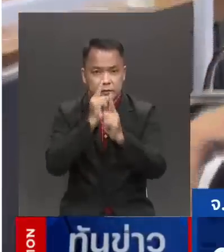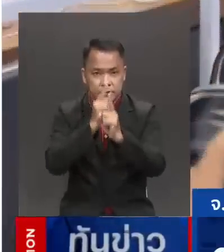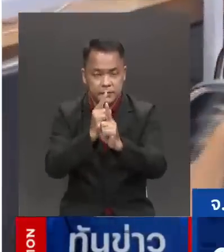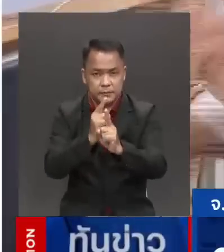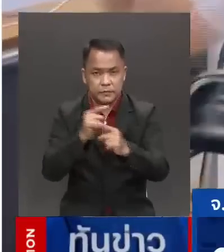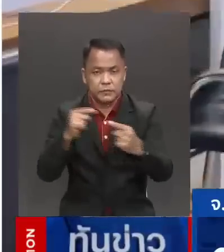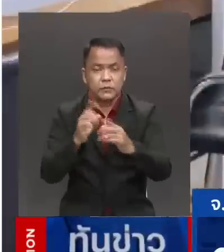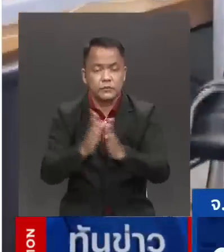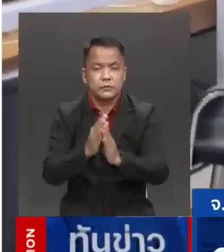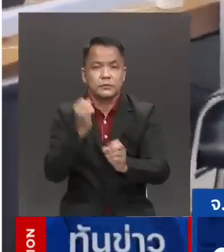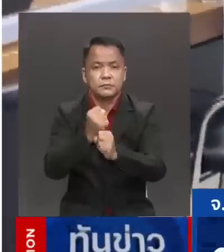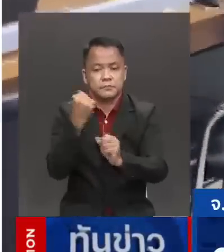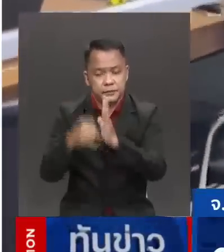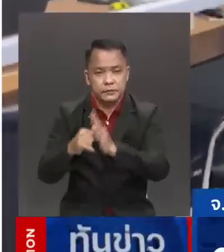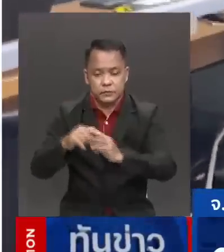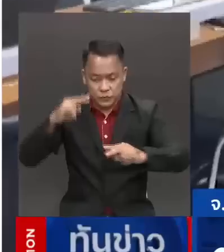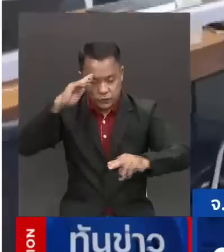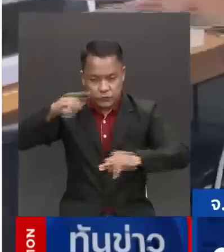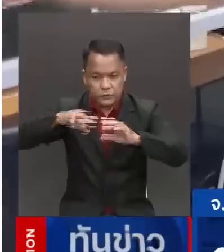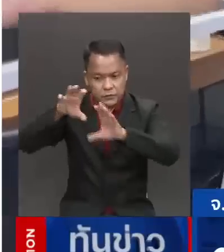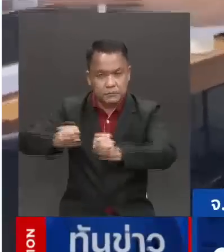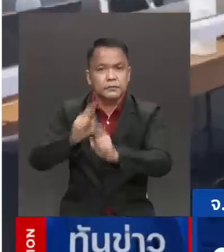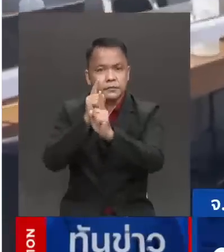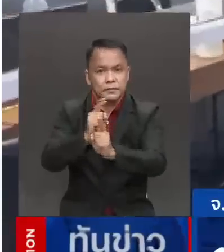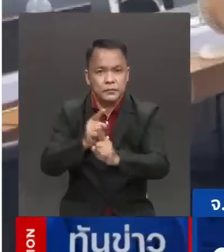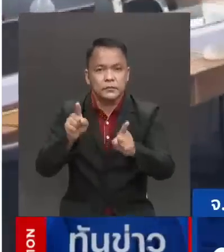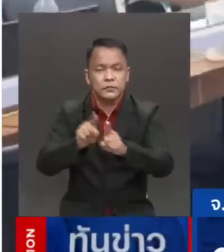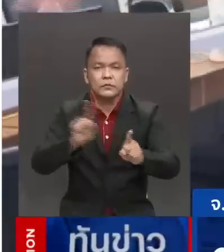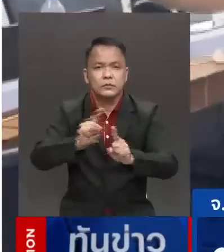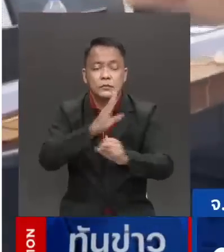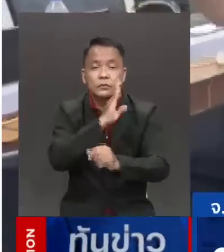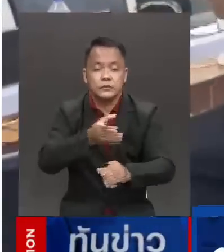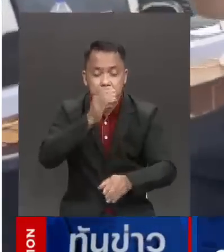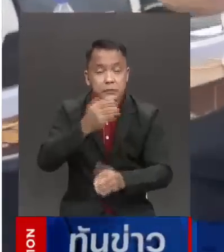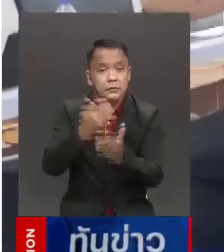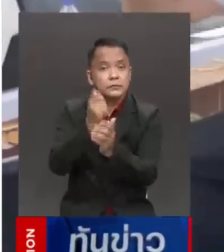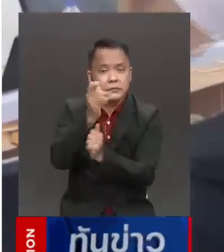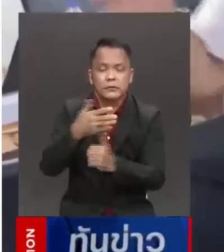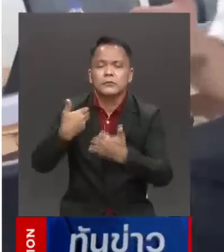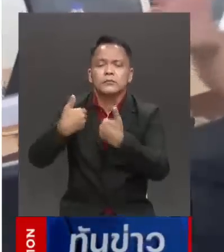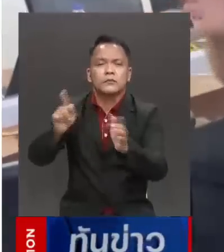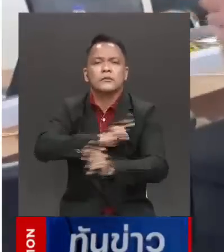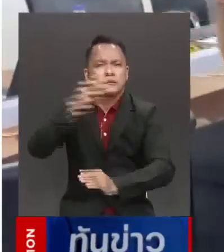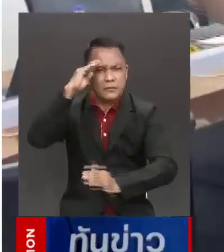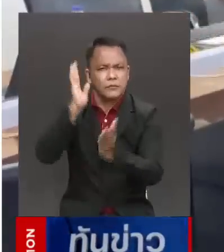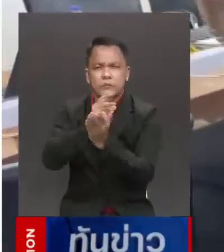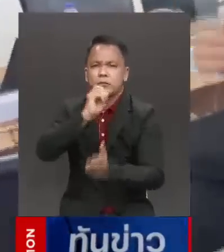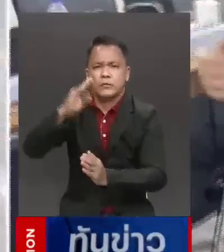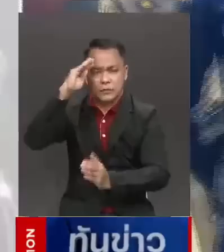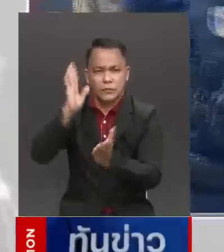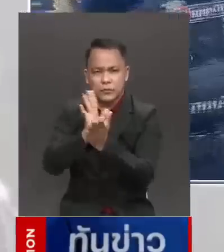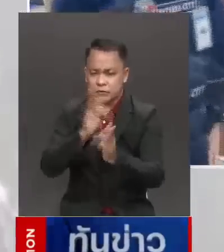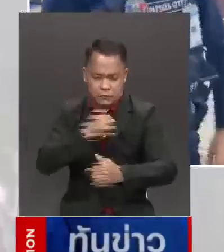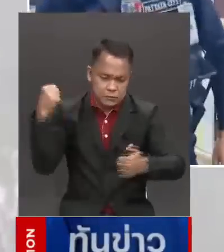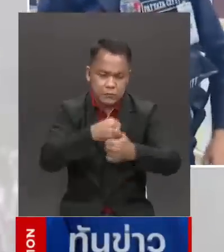ในส่วนคนที่ก่อเหตุที่เป็นกาดเนี่ยมาดำเนินคดีคือประเด็นก็คือถ้าเขากินแล้วไม่จ่ายก็ปล่อยให้เป็นหน้าที่ของตำรวจนะครับไม่ใช่มาใช้ก